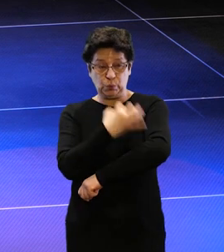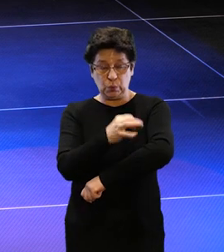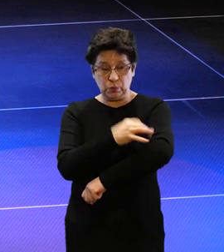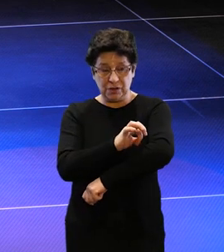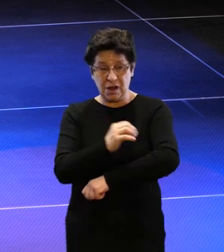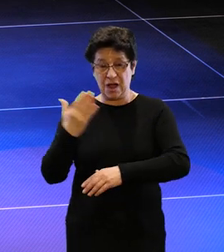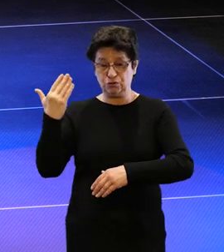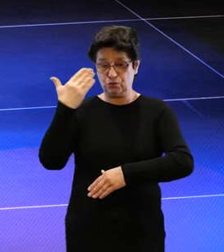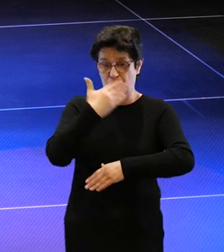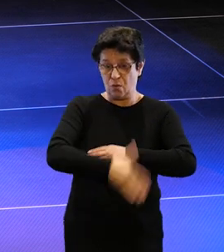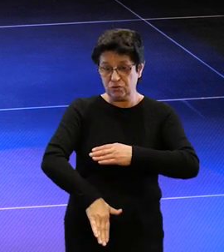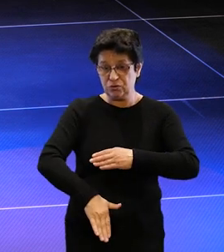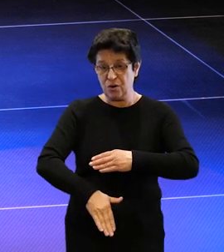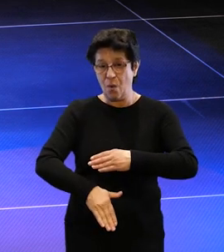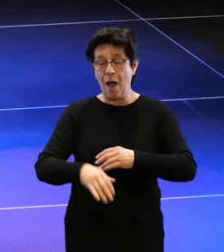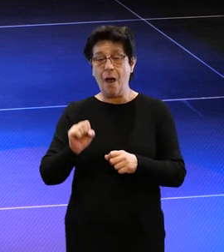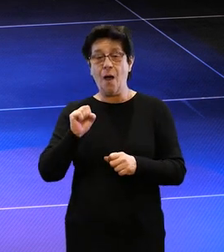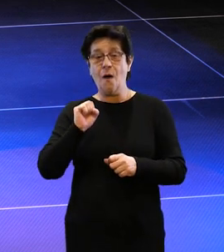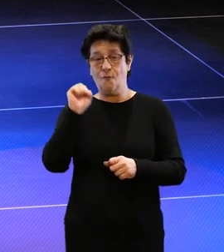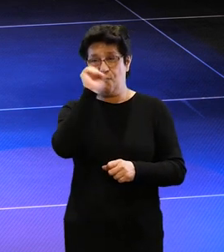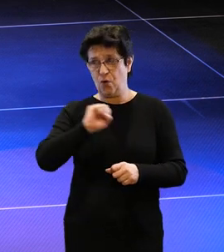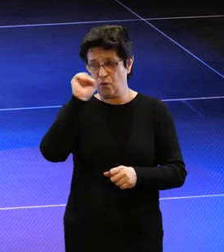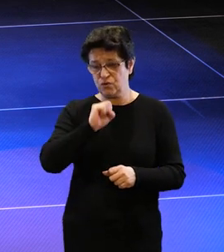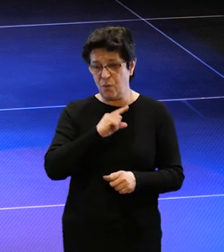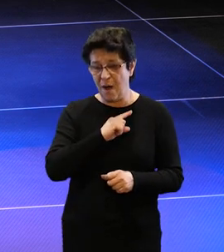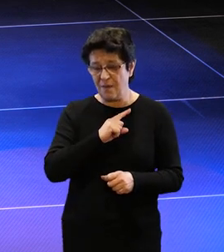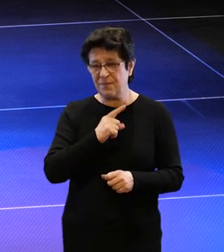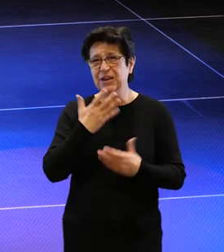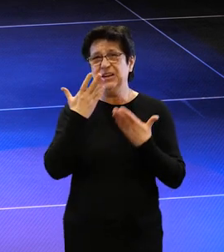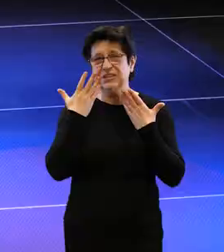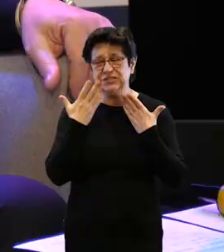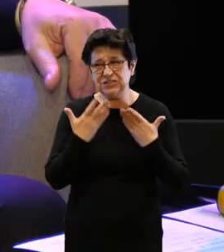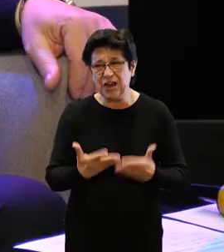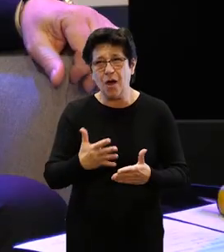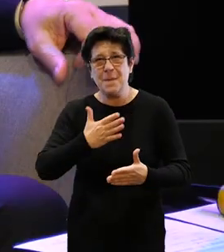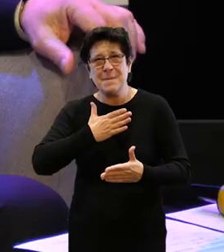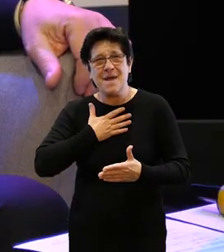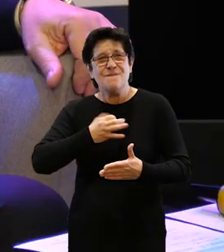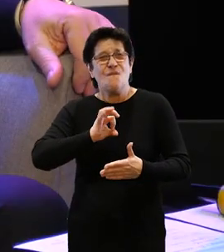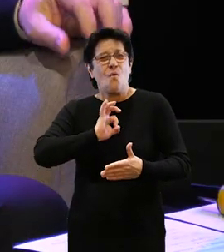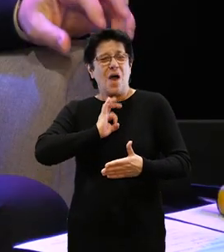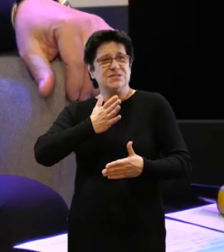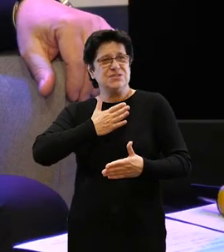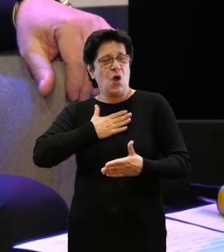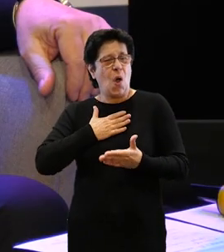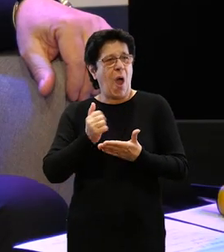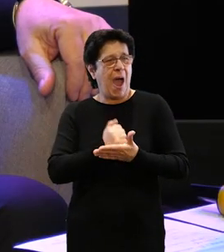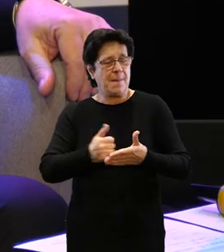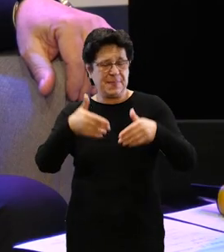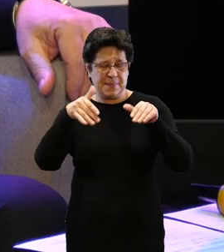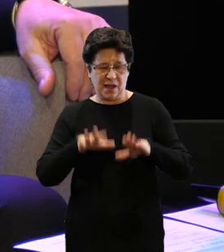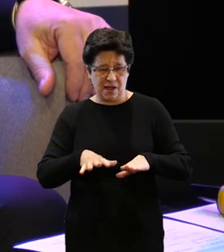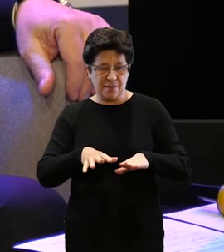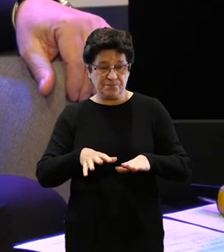we Wrocławiu i marzeniem jego było mieć własną aptekę i pierwszą swoją aptekę założył